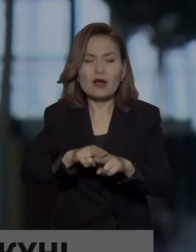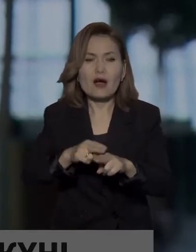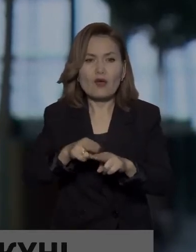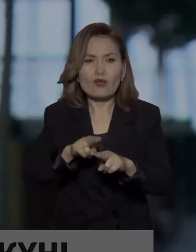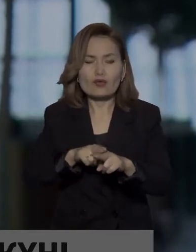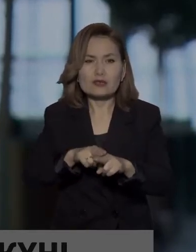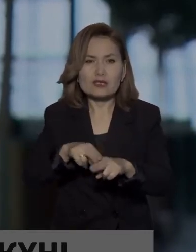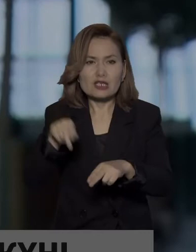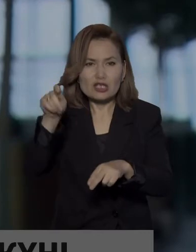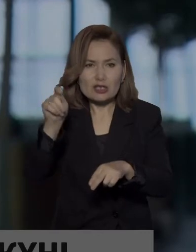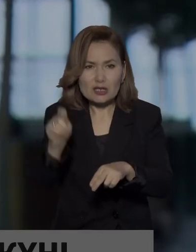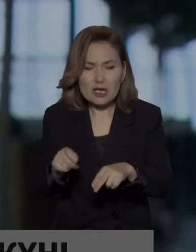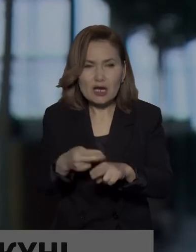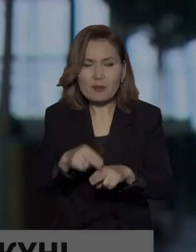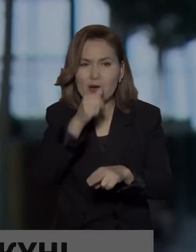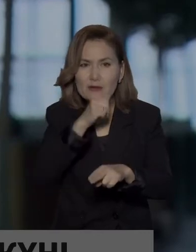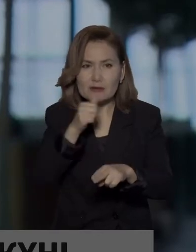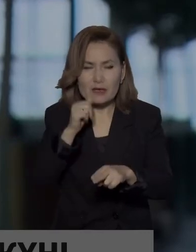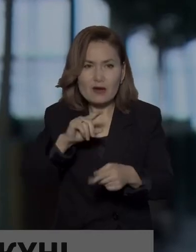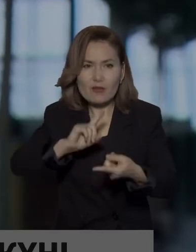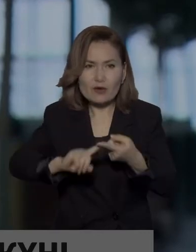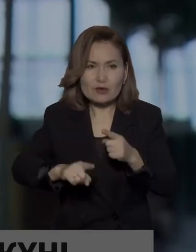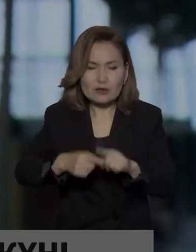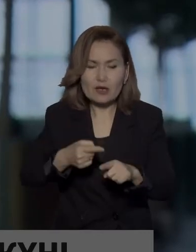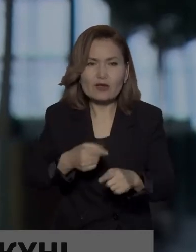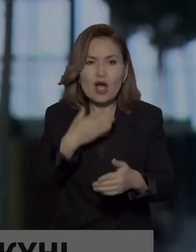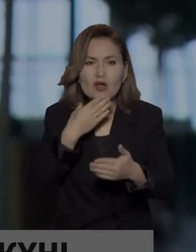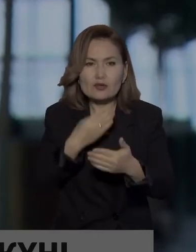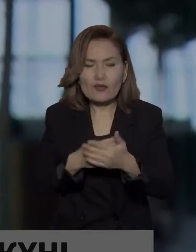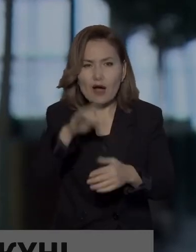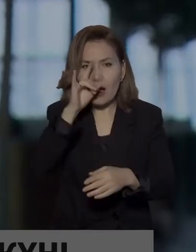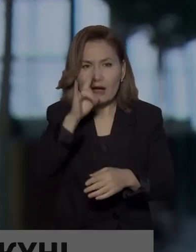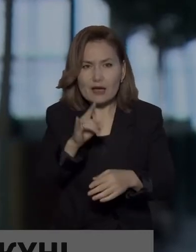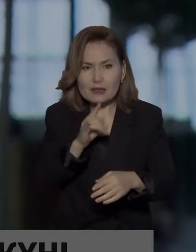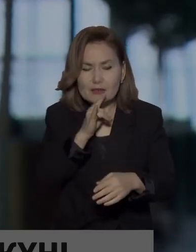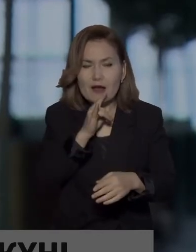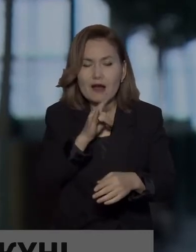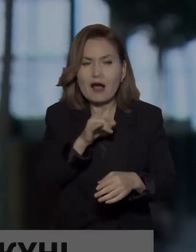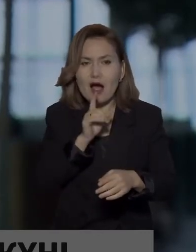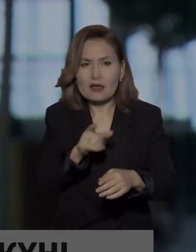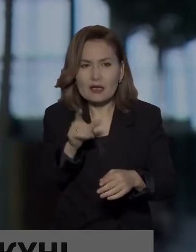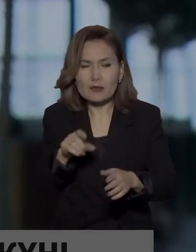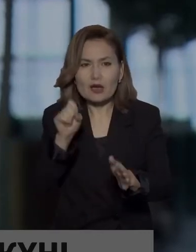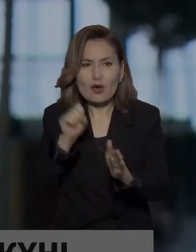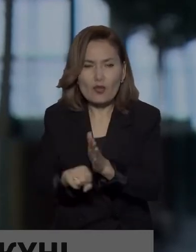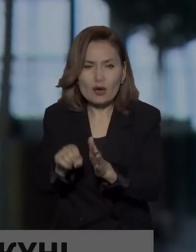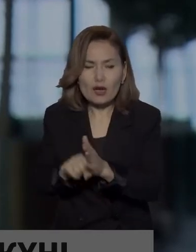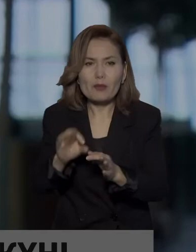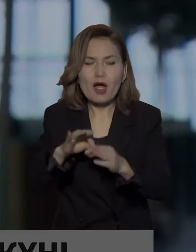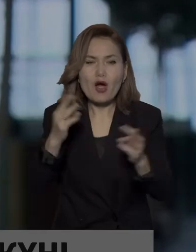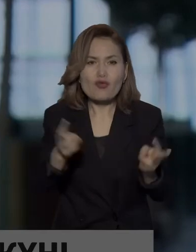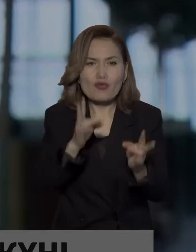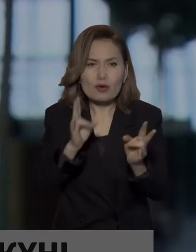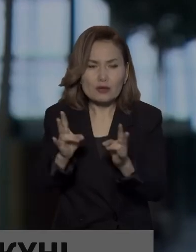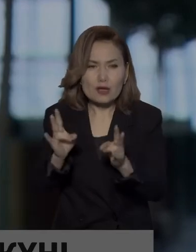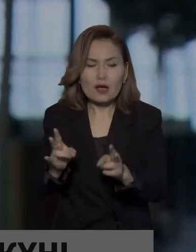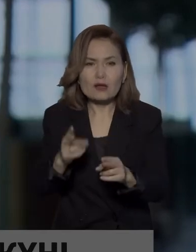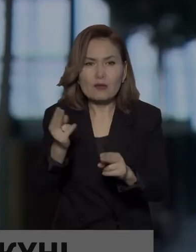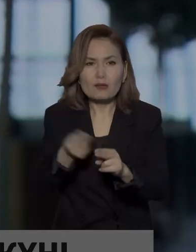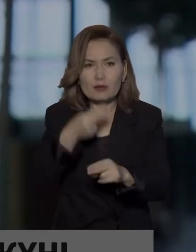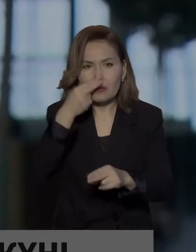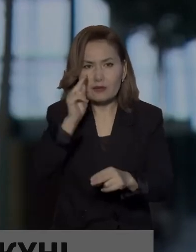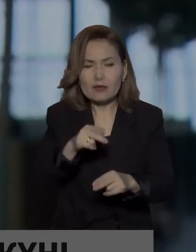кіріп, ішімізге білдіртпей сіңіп келіп, өз ортамыздан өрт қойып, бейбіт халыққа,